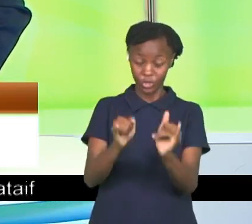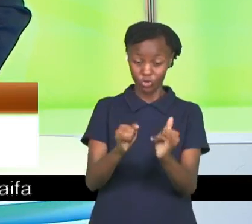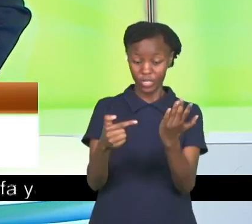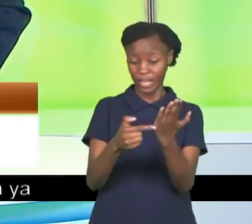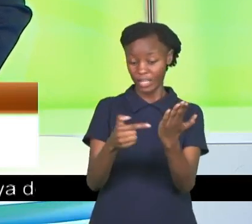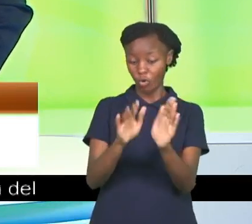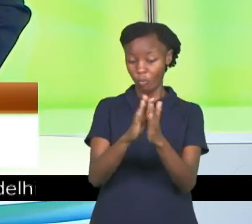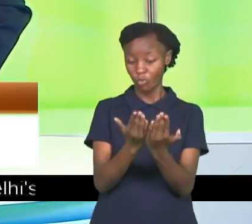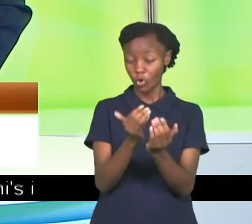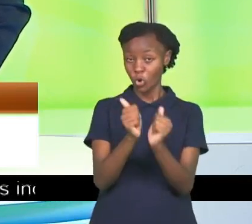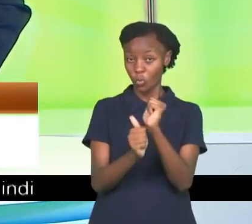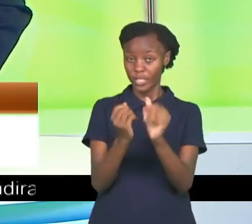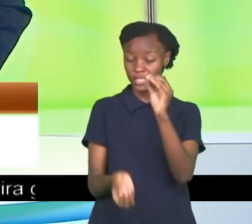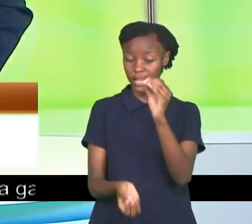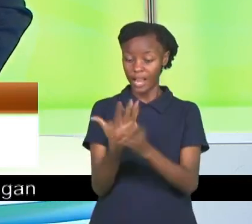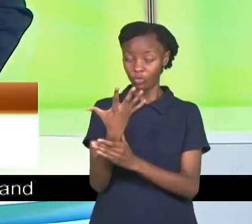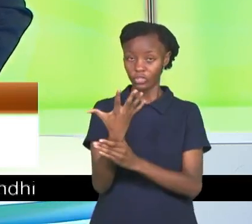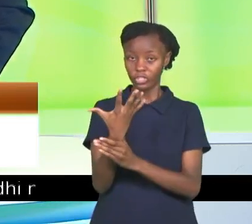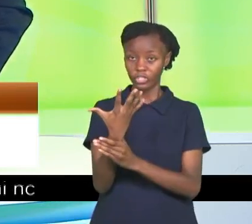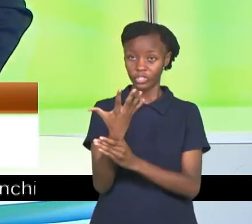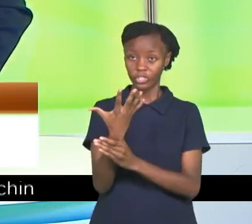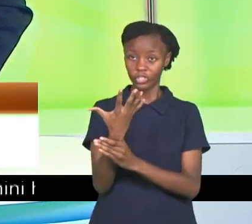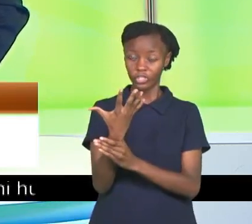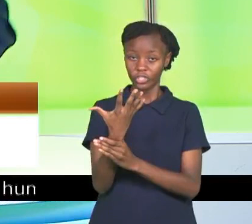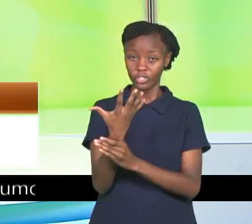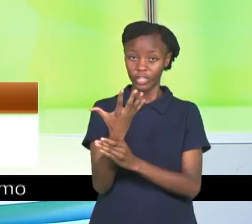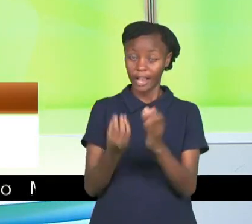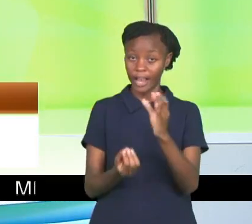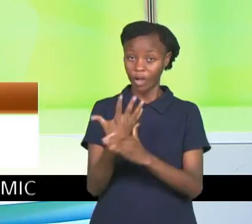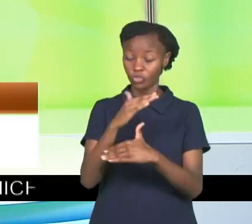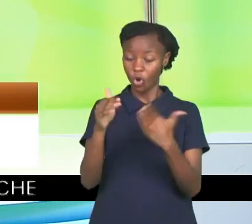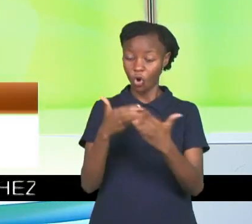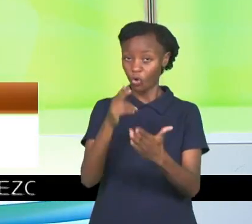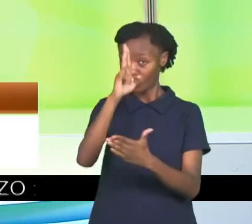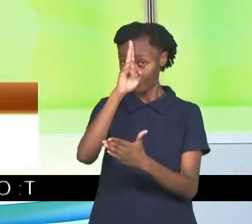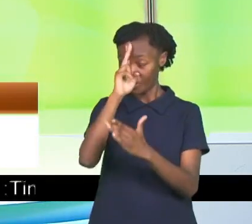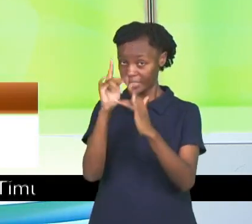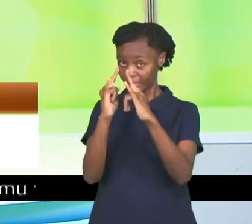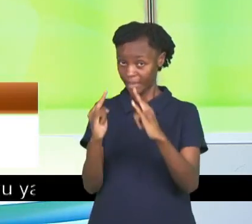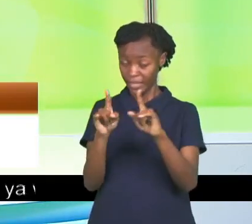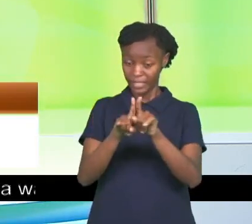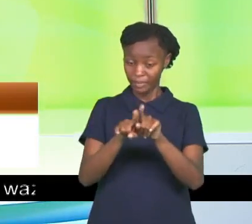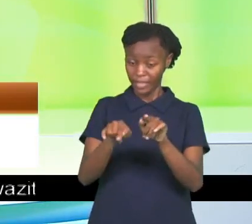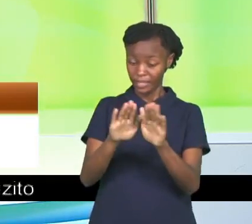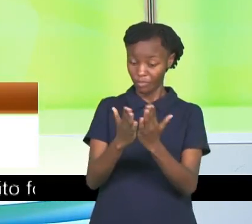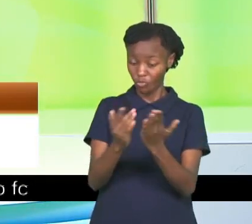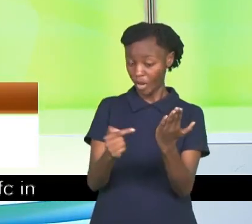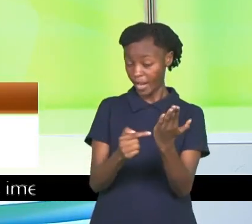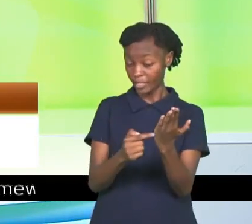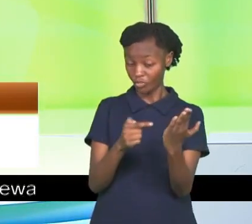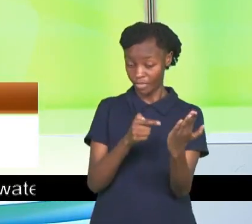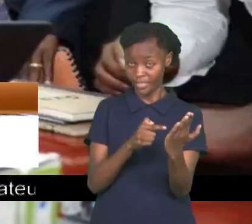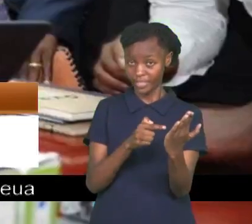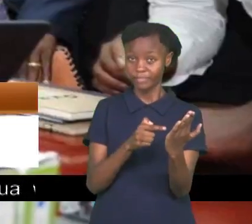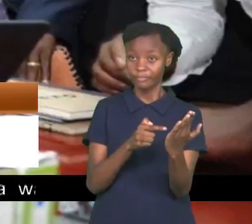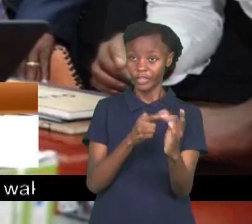unatarajiwa kuzinduliwa ama ulizinduliwa katika vituo vyote vya polisi kote nchini. Kitabu hicho cha kunakili kesi na